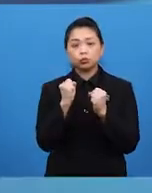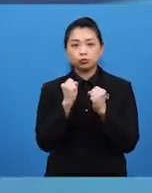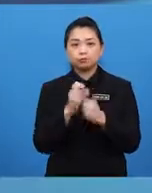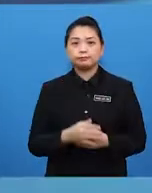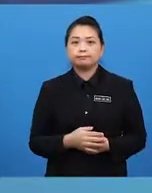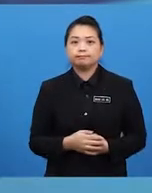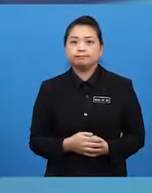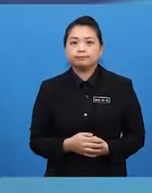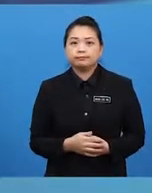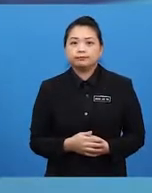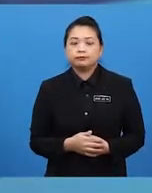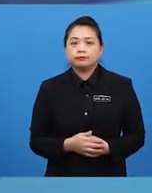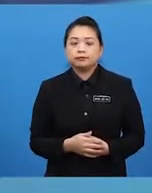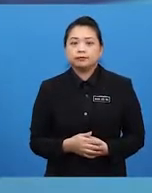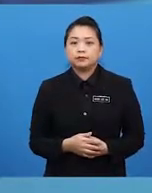Hai